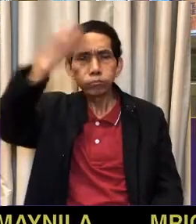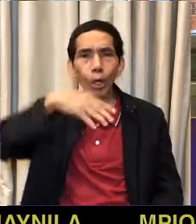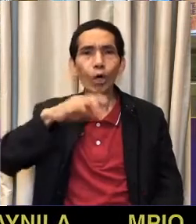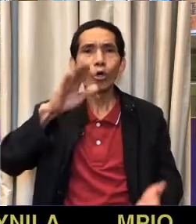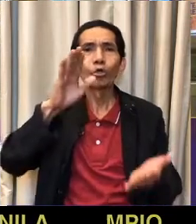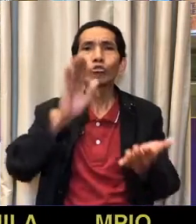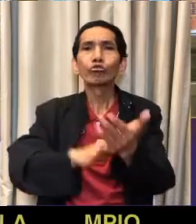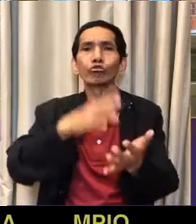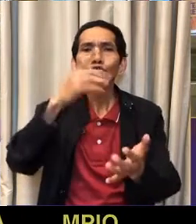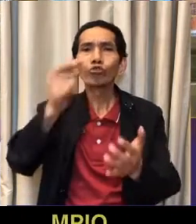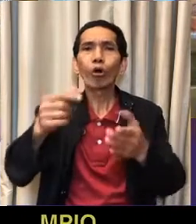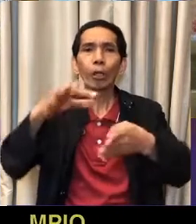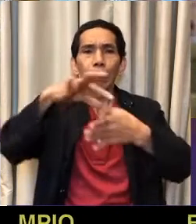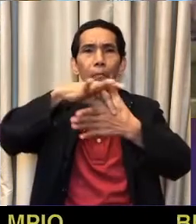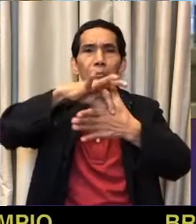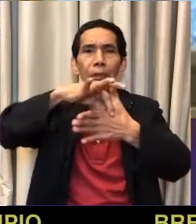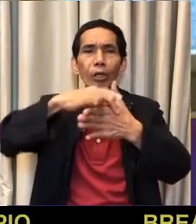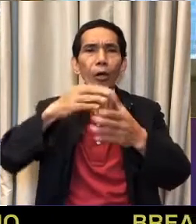dog meat trade.